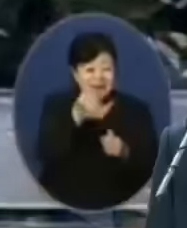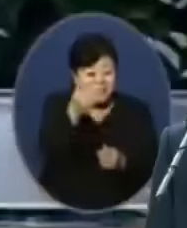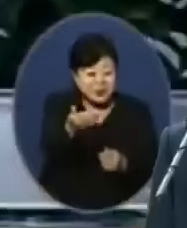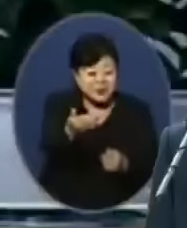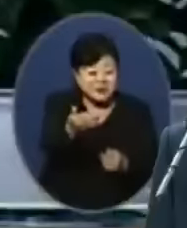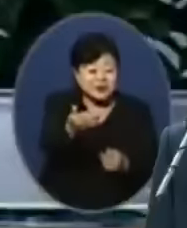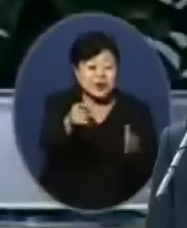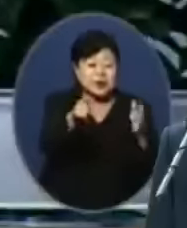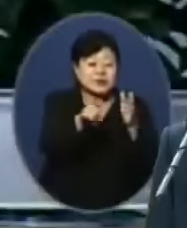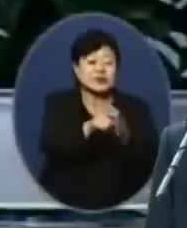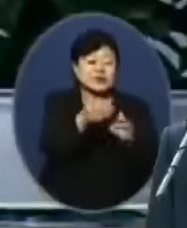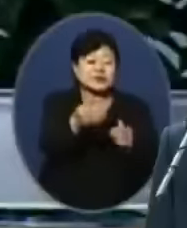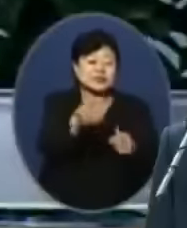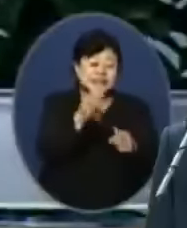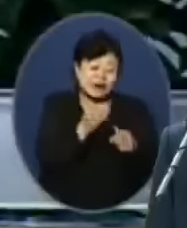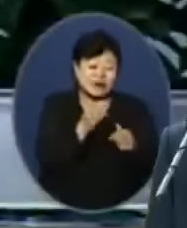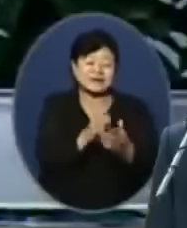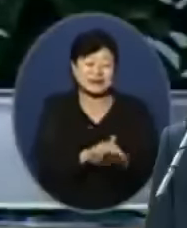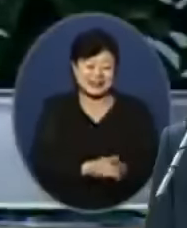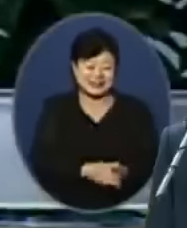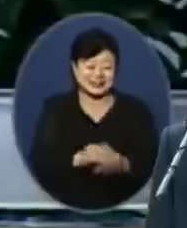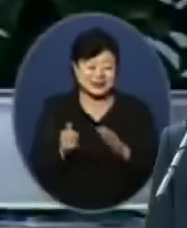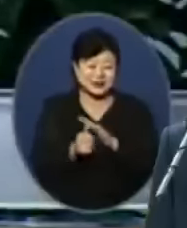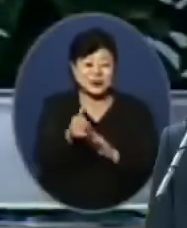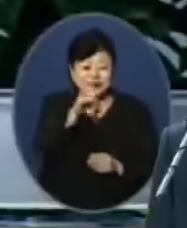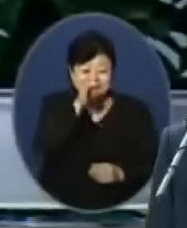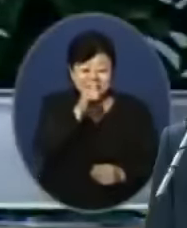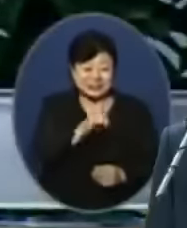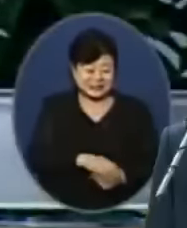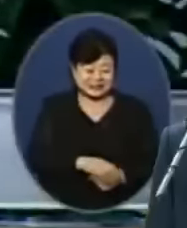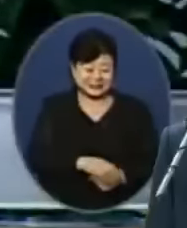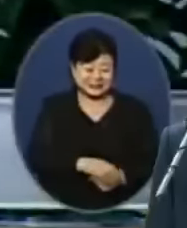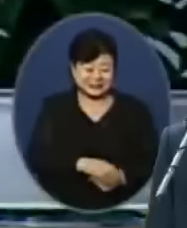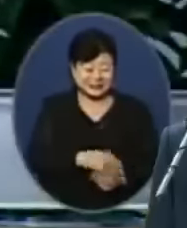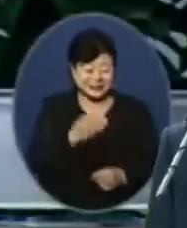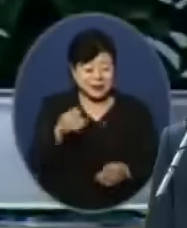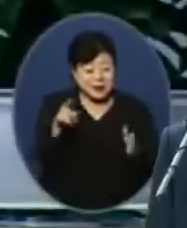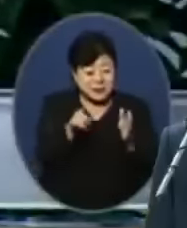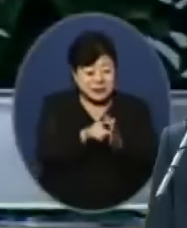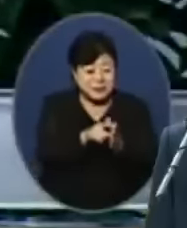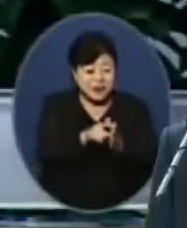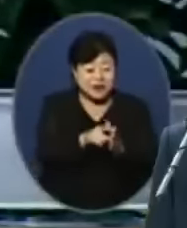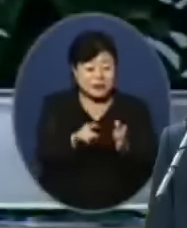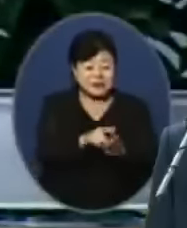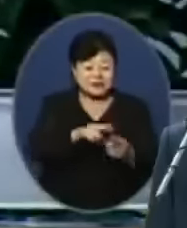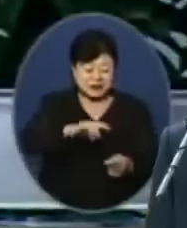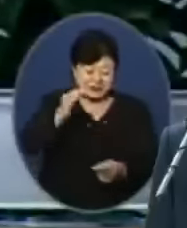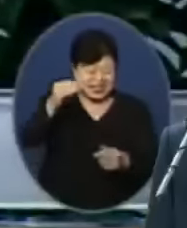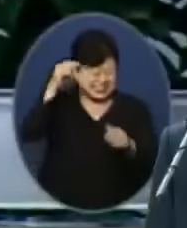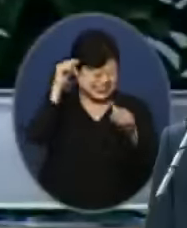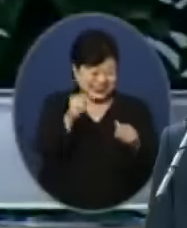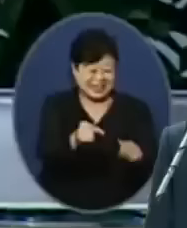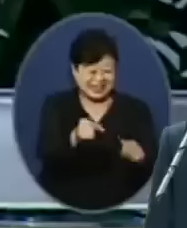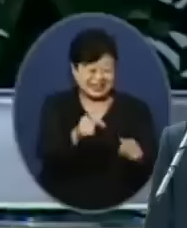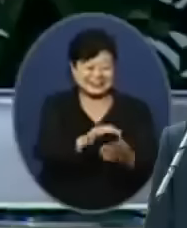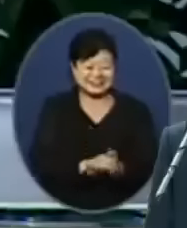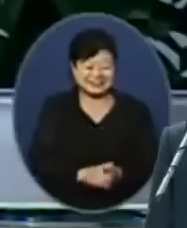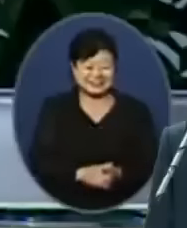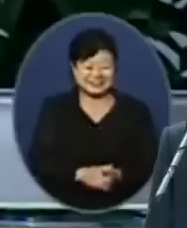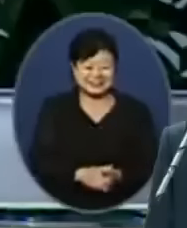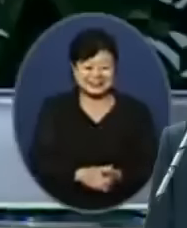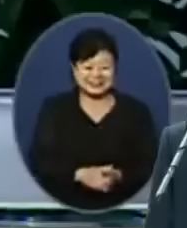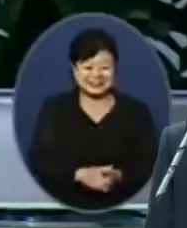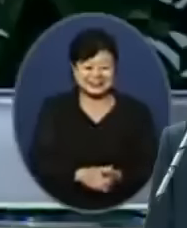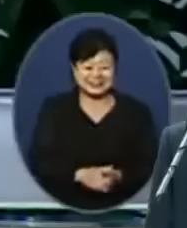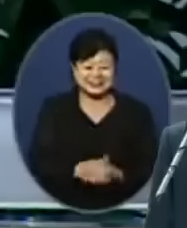여러분 믿어주기를 간구하고 있는 것입니다. 간구하면 여러분이 믿으면 내 믿은 대로 될지어다 그렇게 말씀하는